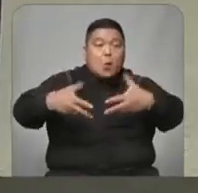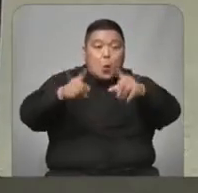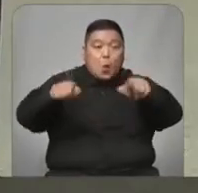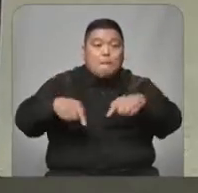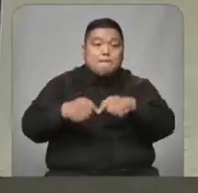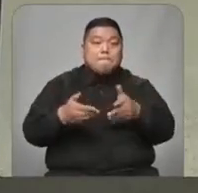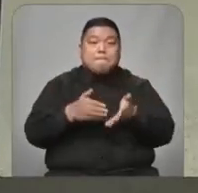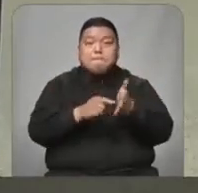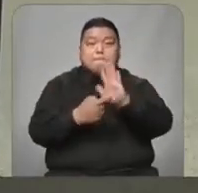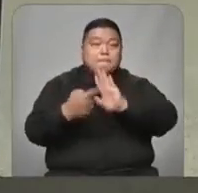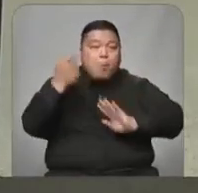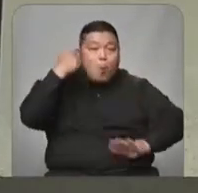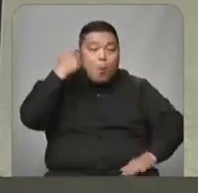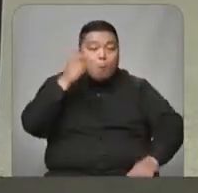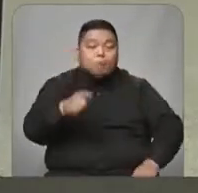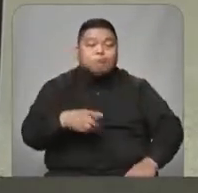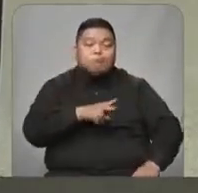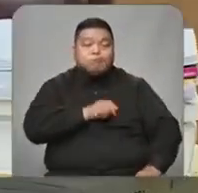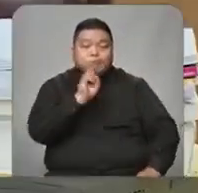의원들의 문제 제기가 잇따릅니다.